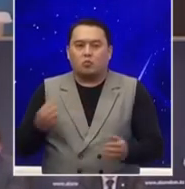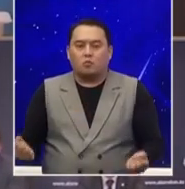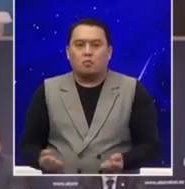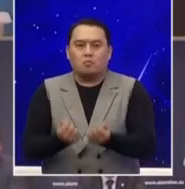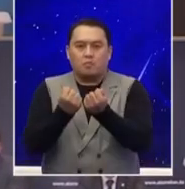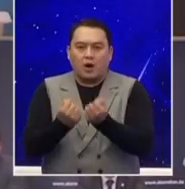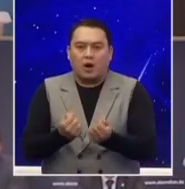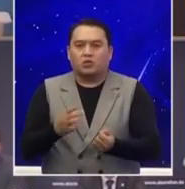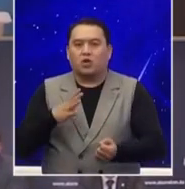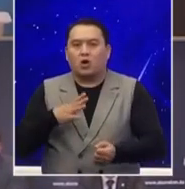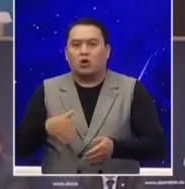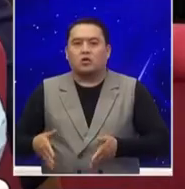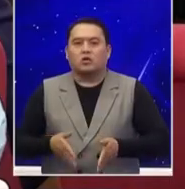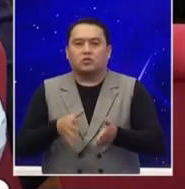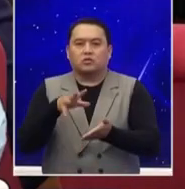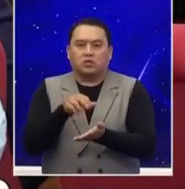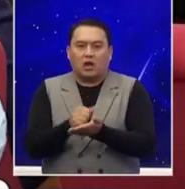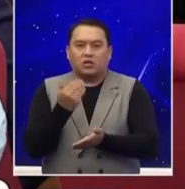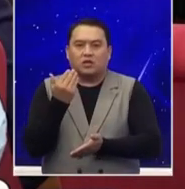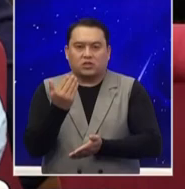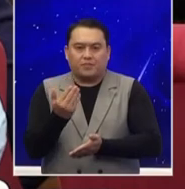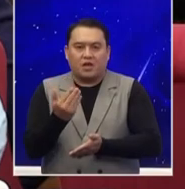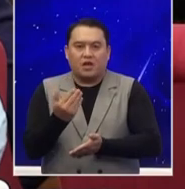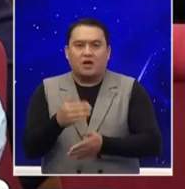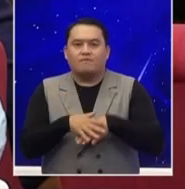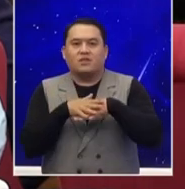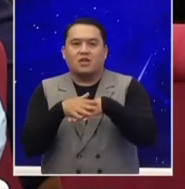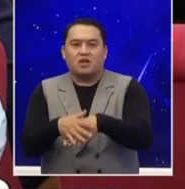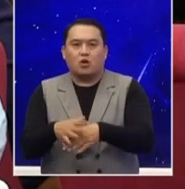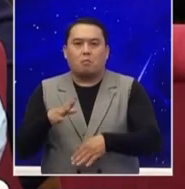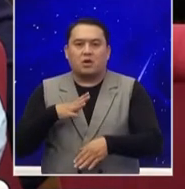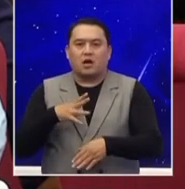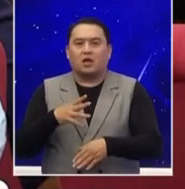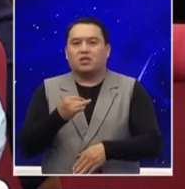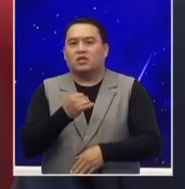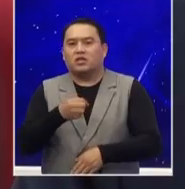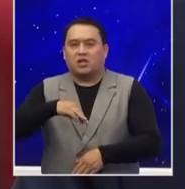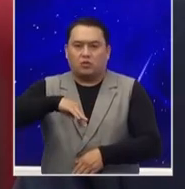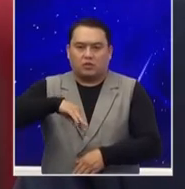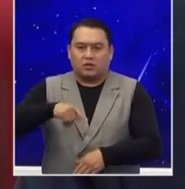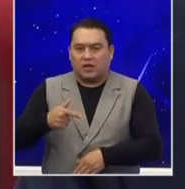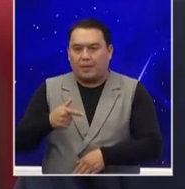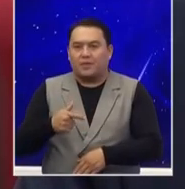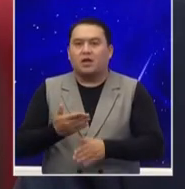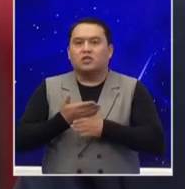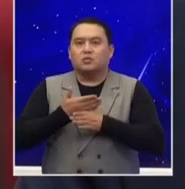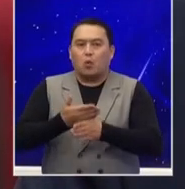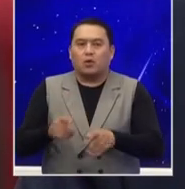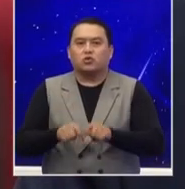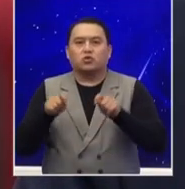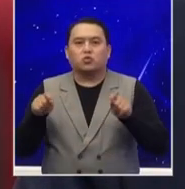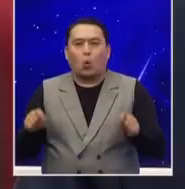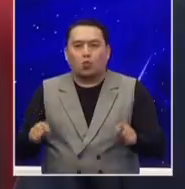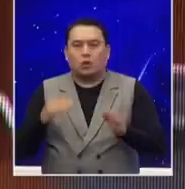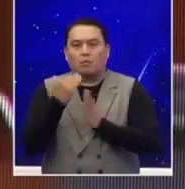граждан сыграла и дорожная карта занятости на ее реализацию выделено свыше 1 триллиона тенге благодаря